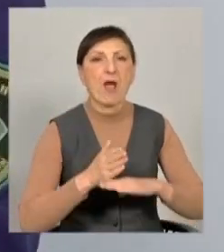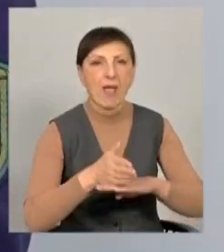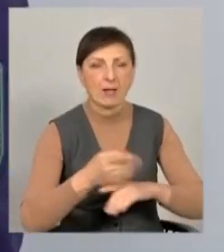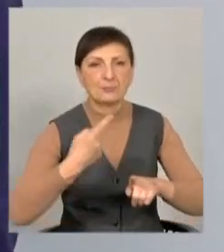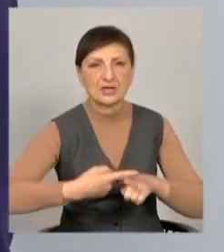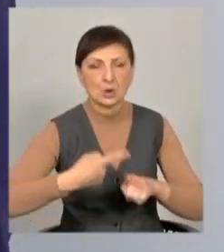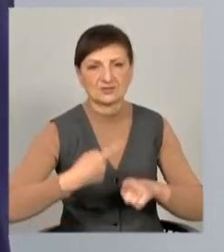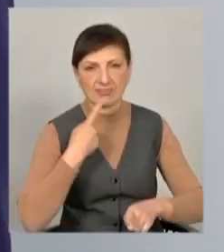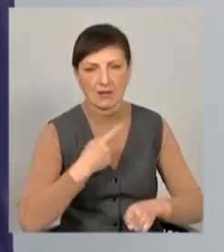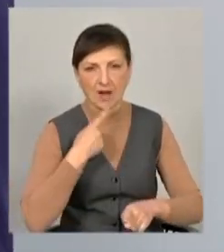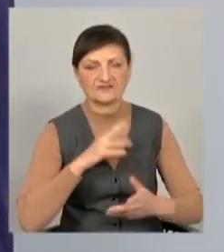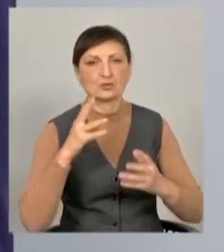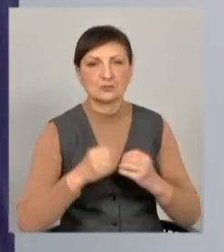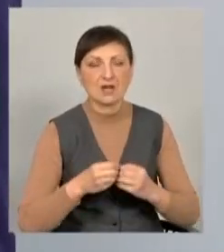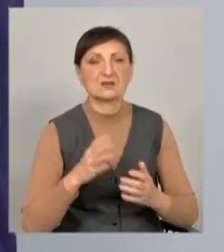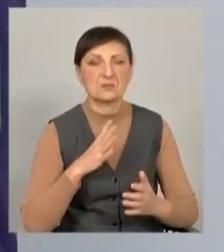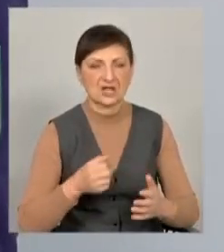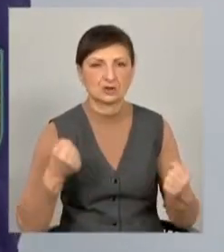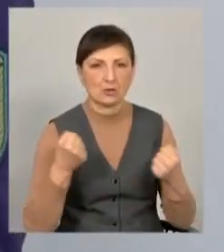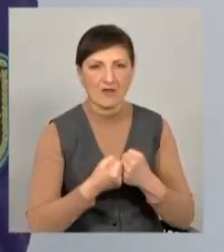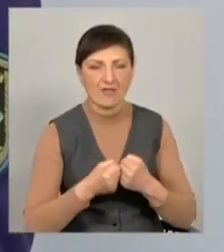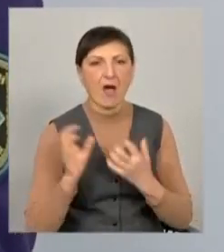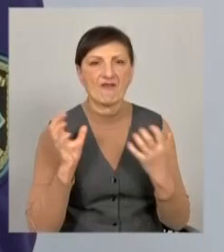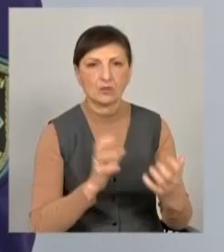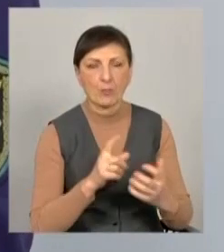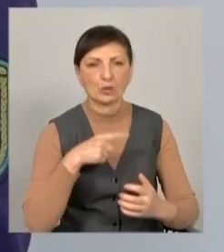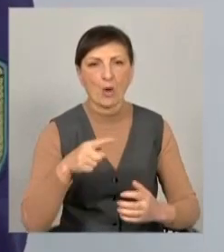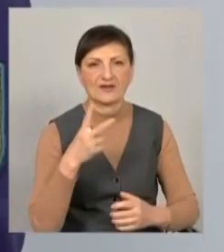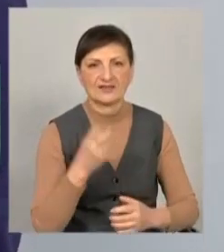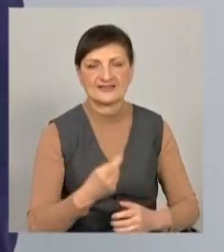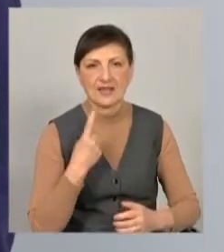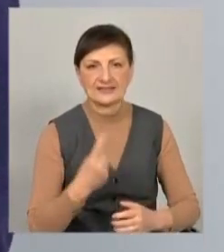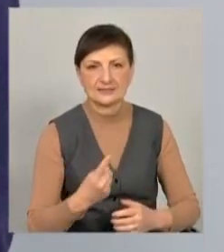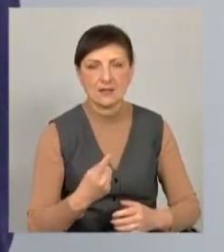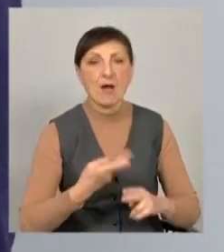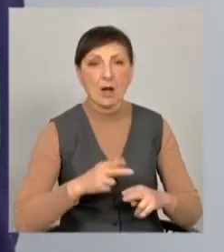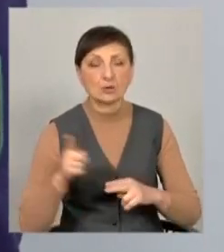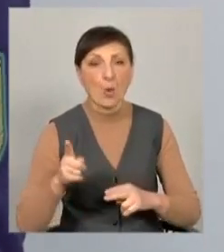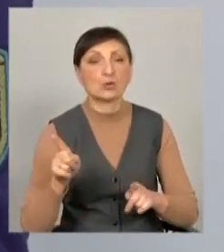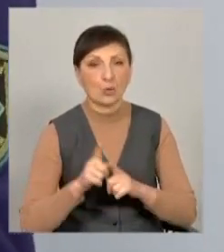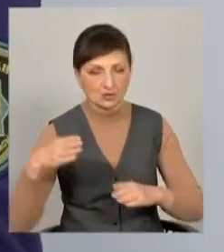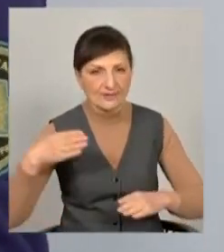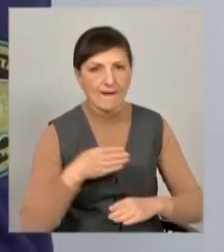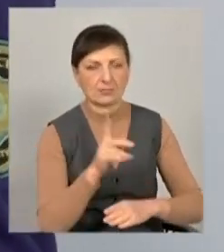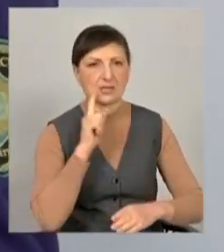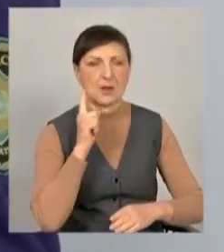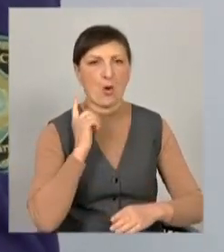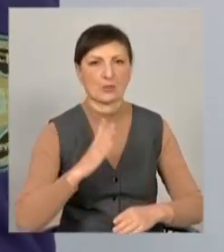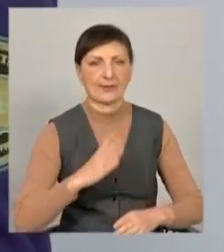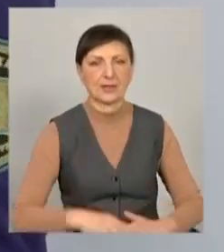перекресток на красный. В результате допустил столкновение с автобусом под номером 201, который в свою очередь ехал на зеленый.